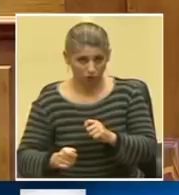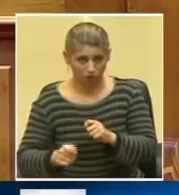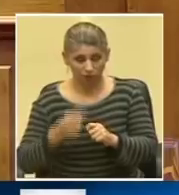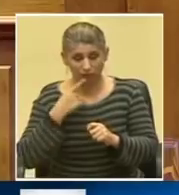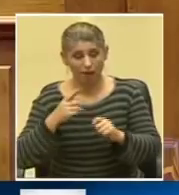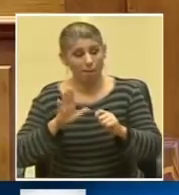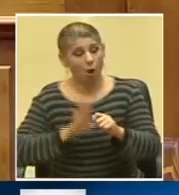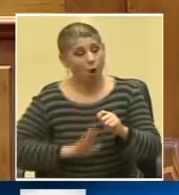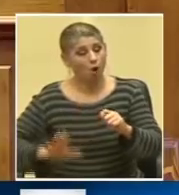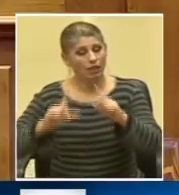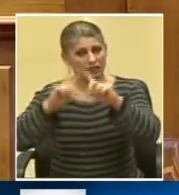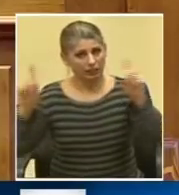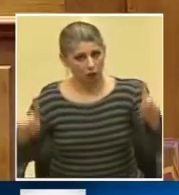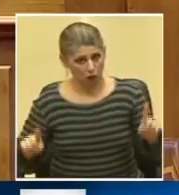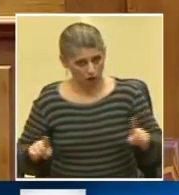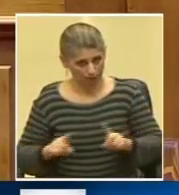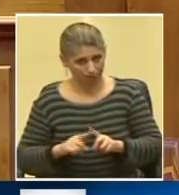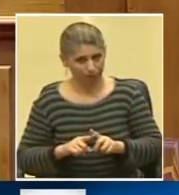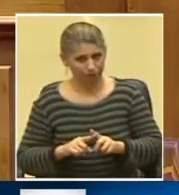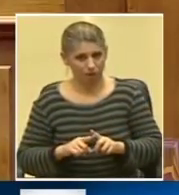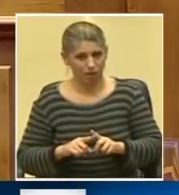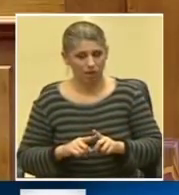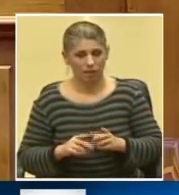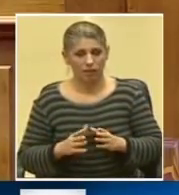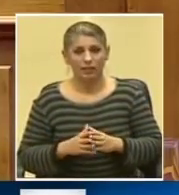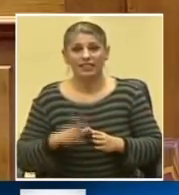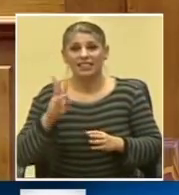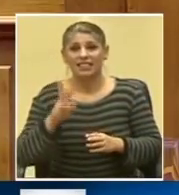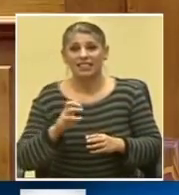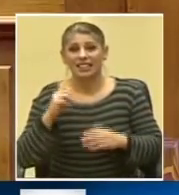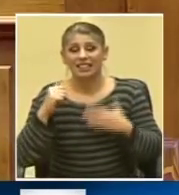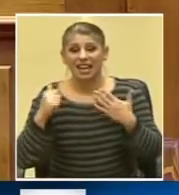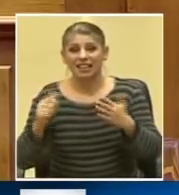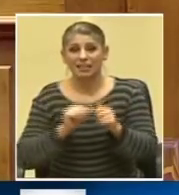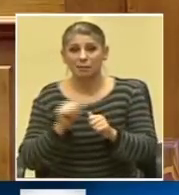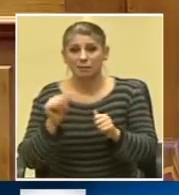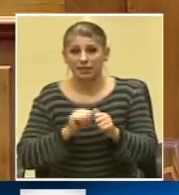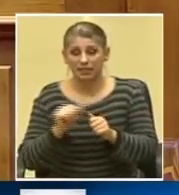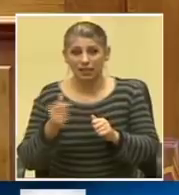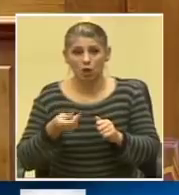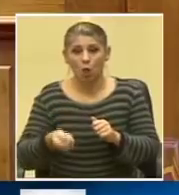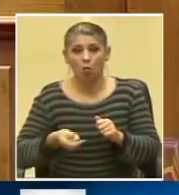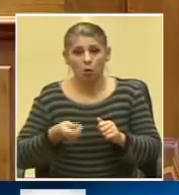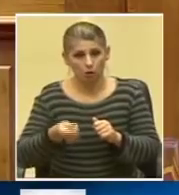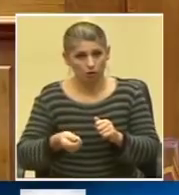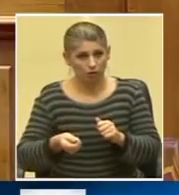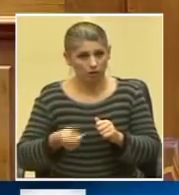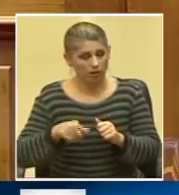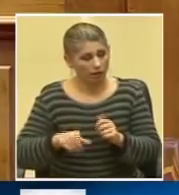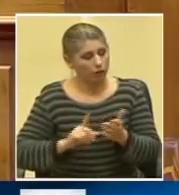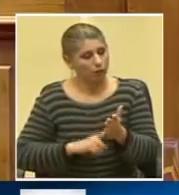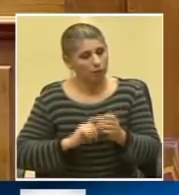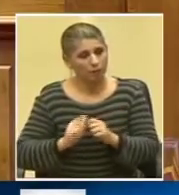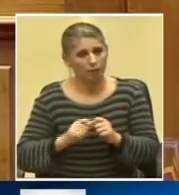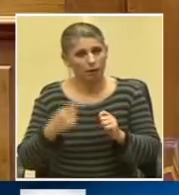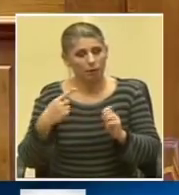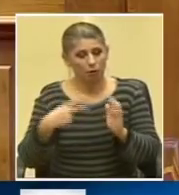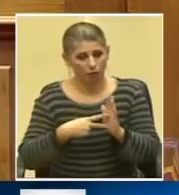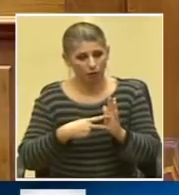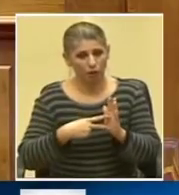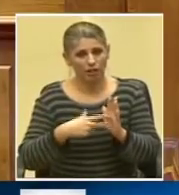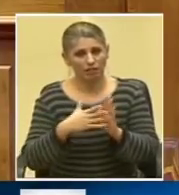εικόνα, και σε 36 μηνιαίες δόσεις αναδρομικά και τις εισφορές από 1η-1η του 2017